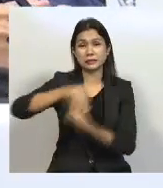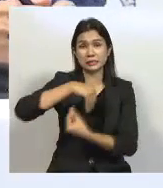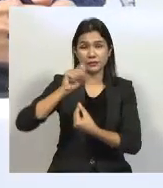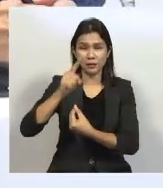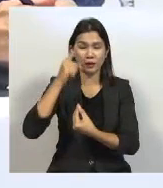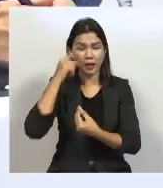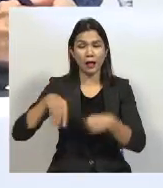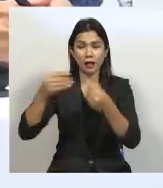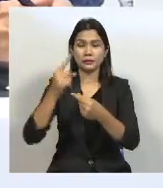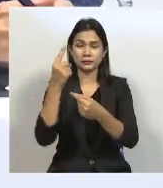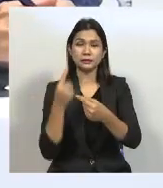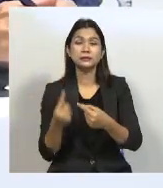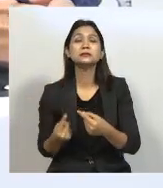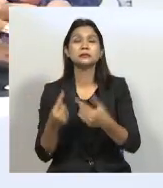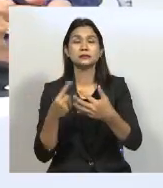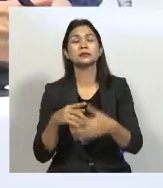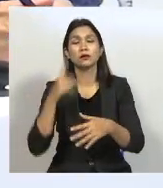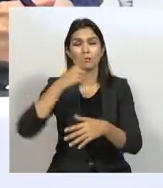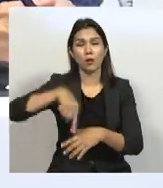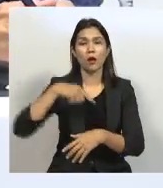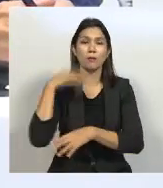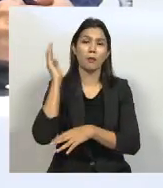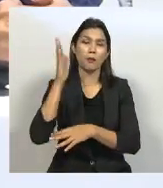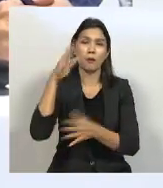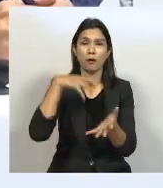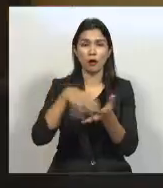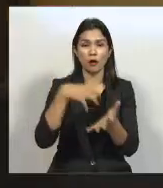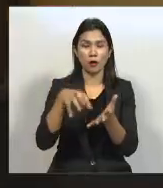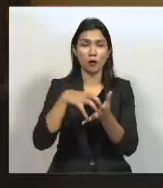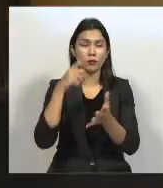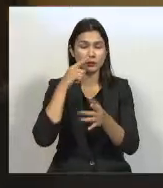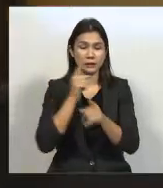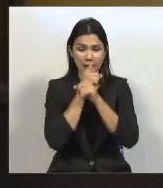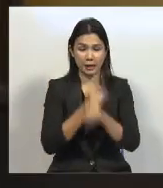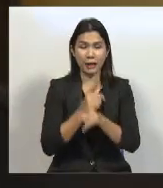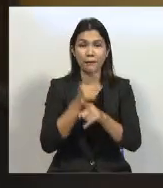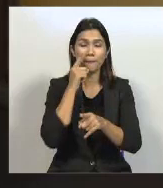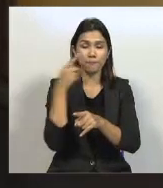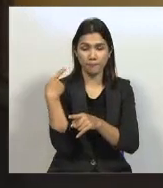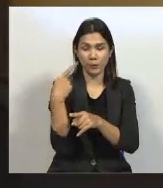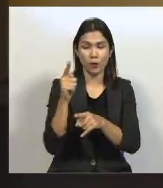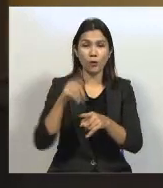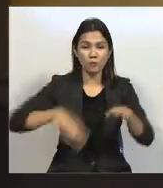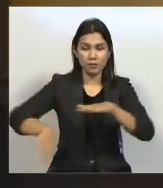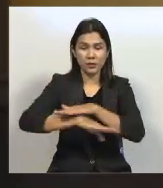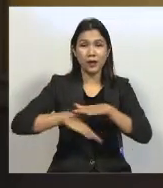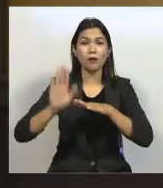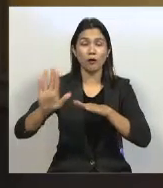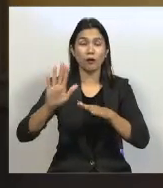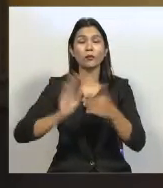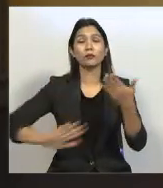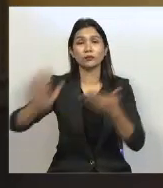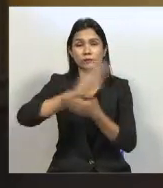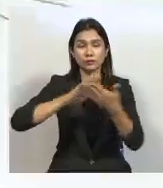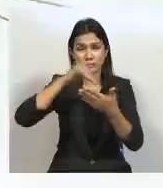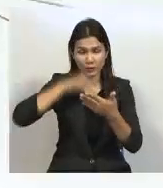จใหม่ให้พรรคละ1คนนะคะและทุกคนจะอภิปรายด้วยข้อมูลที่อยู่บนผลประโยชน์ของประชาชนและประเทศห